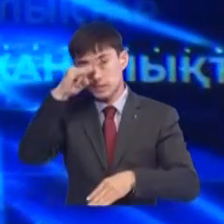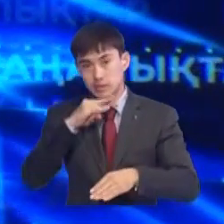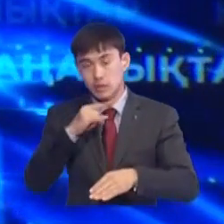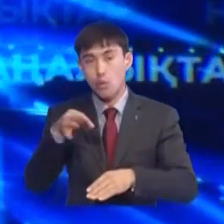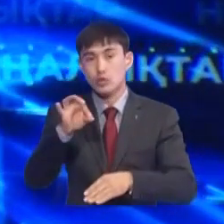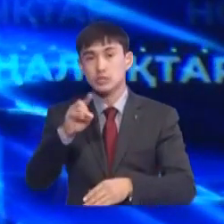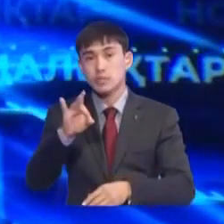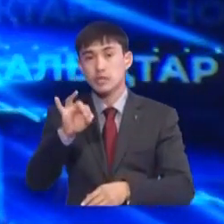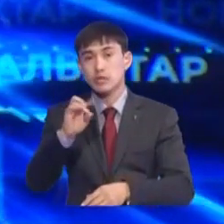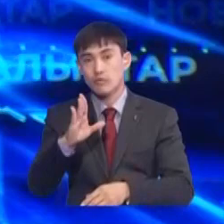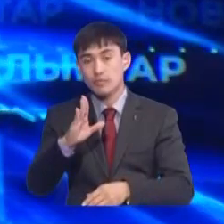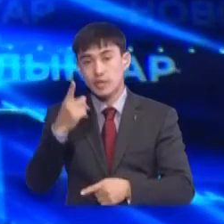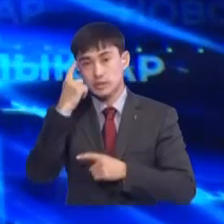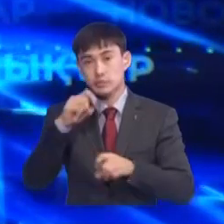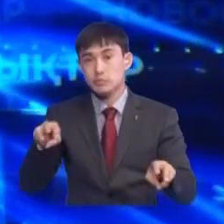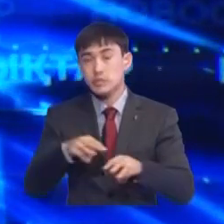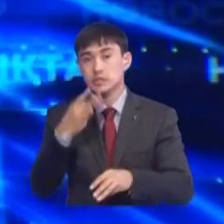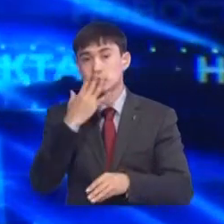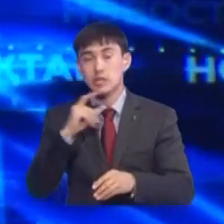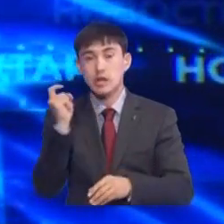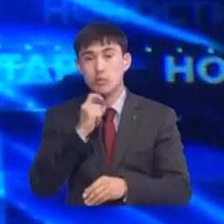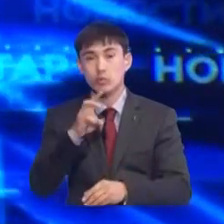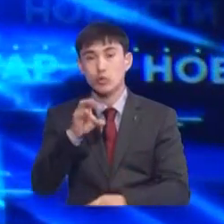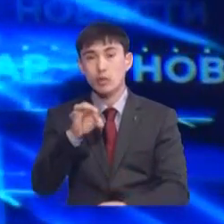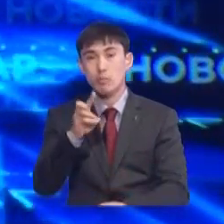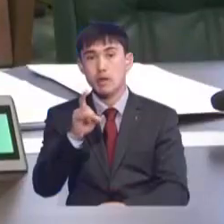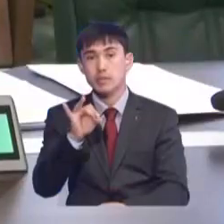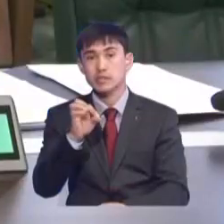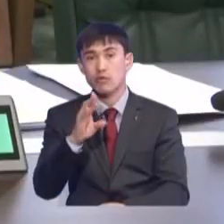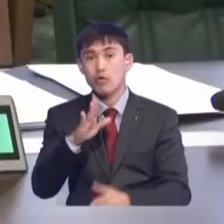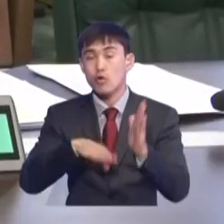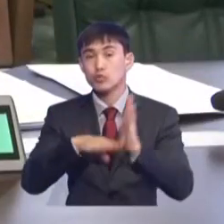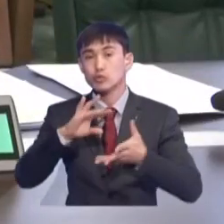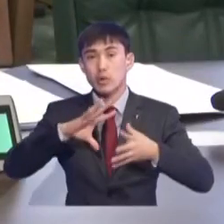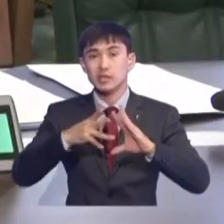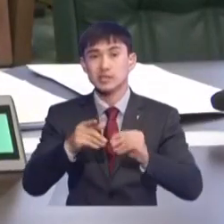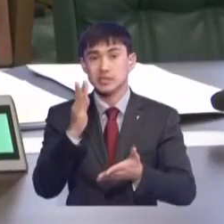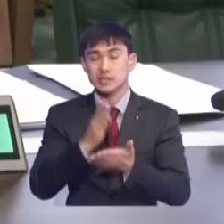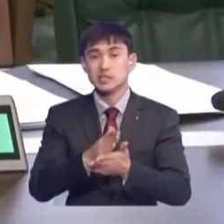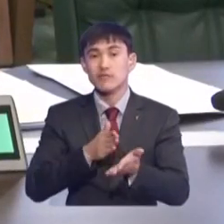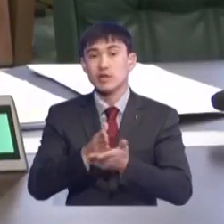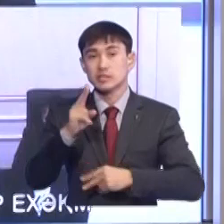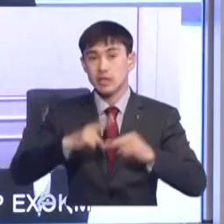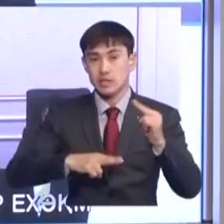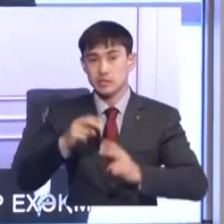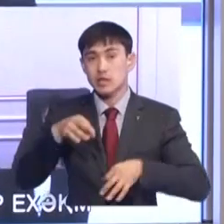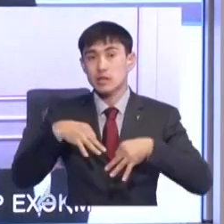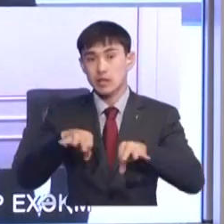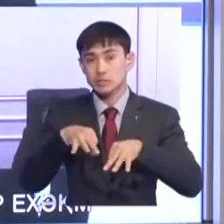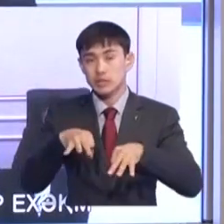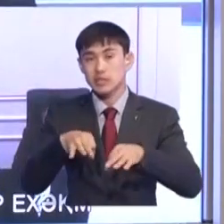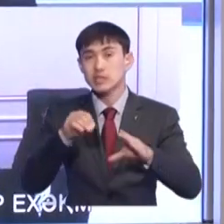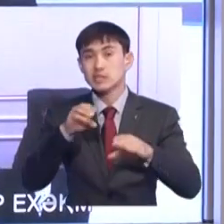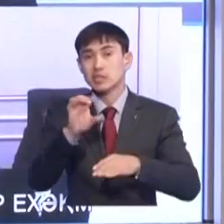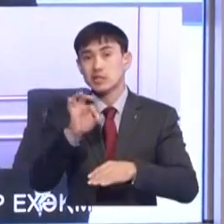о Жаса объективного как сообщил министр национальной экономики Нурлан байбазаров лучшие показатели отмечаются строительства транспорта